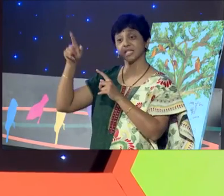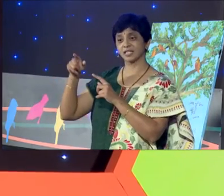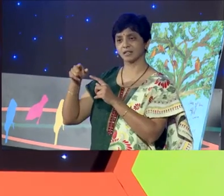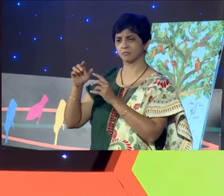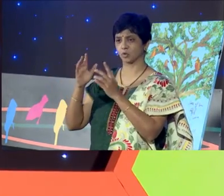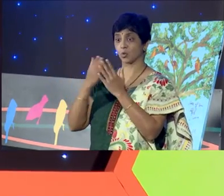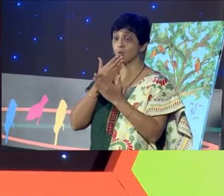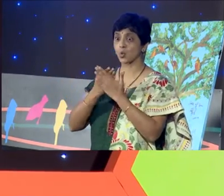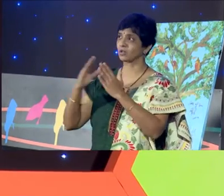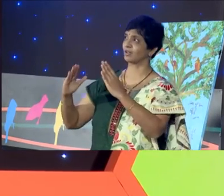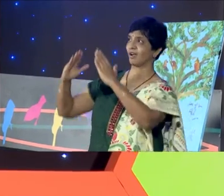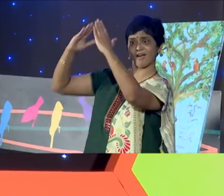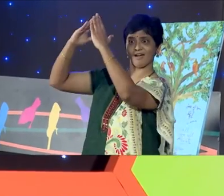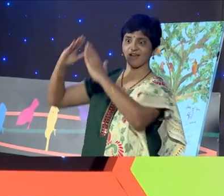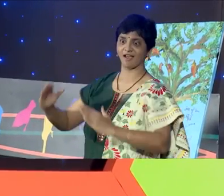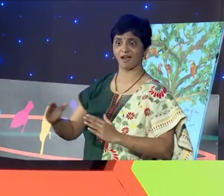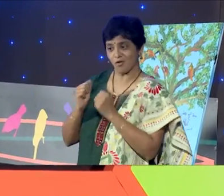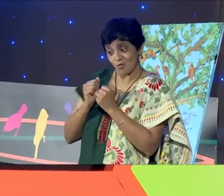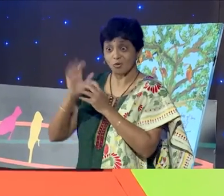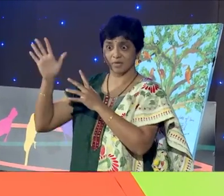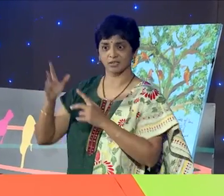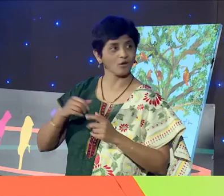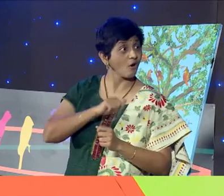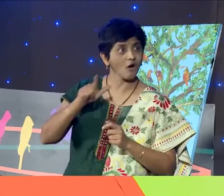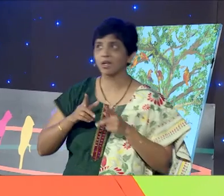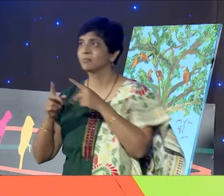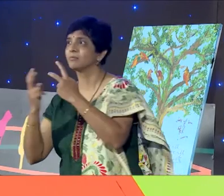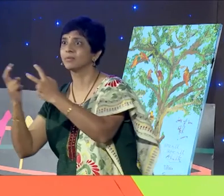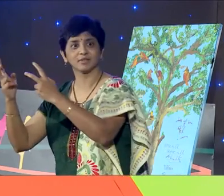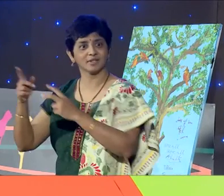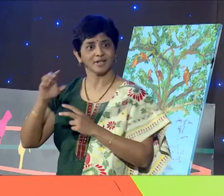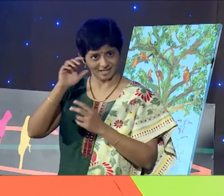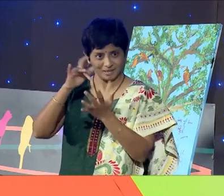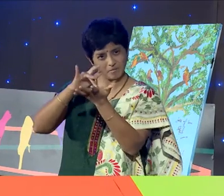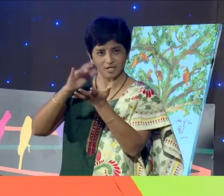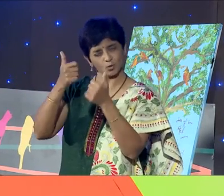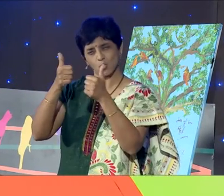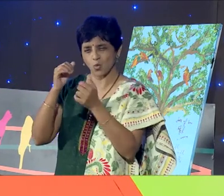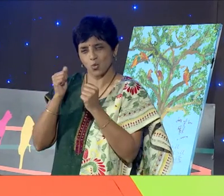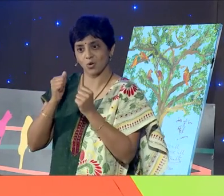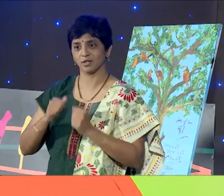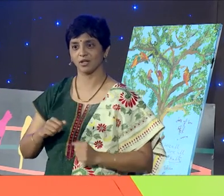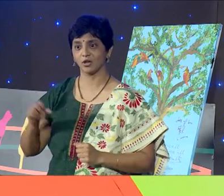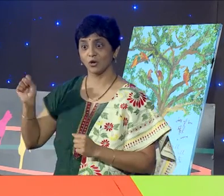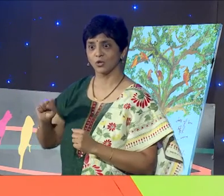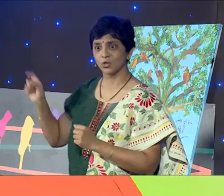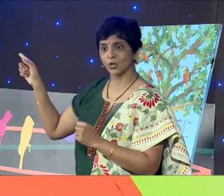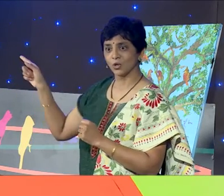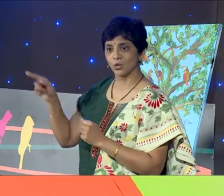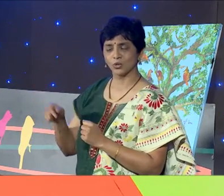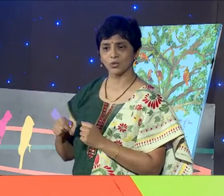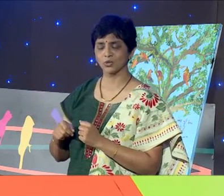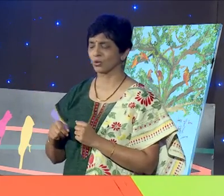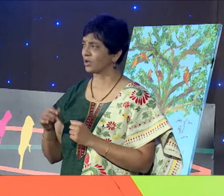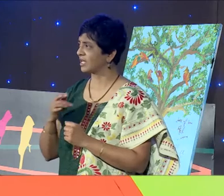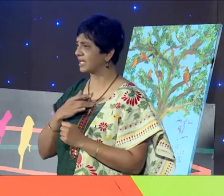ये गिल्ट मेरे को रहती कि मैं स्थायी हो गया, मैं अपने पैर पर खड़ा हूँ, मेरे उन दोस्तों का क्या होगा। और एक दिन रहा नहीं गया तो